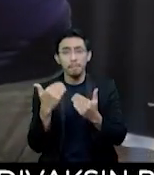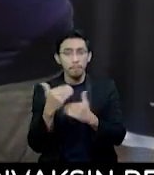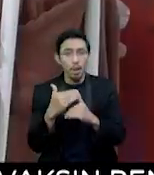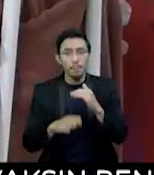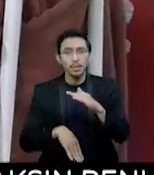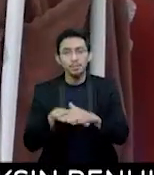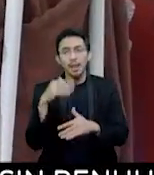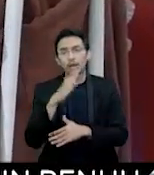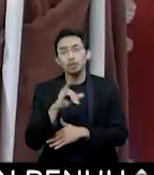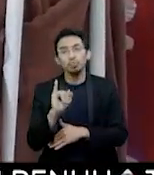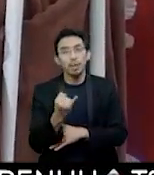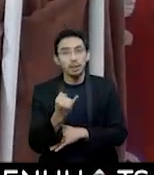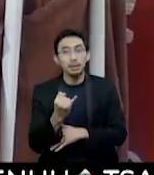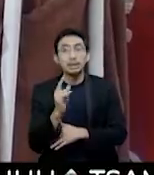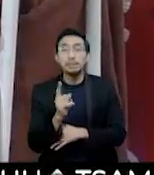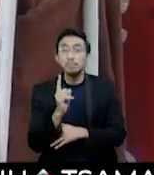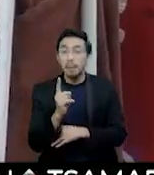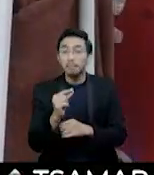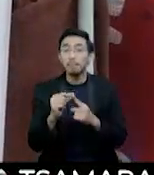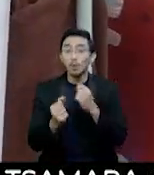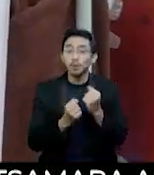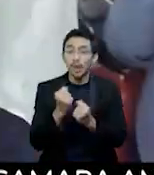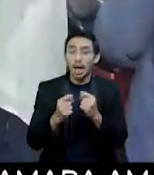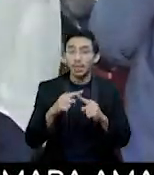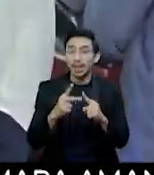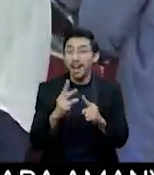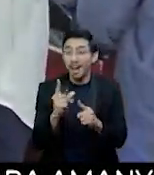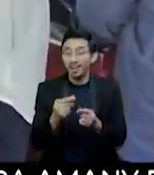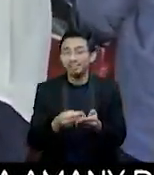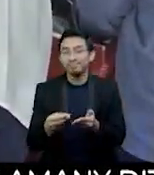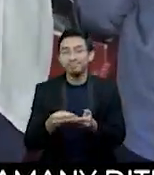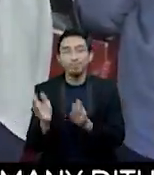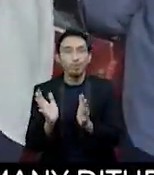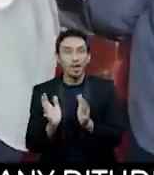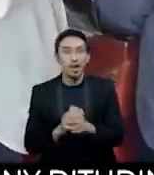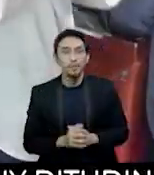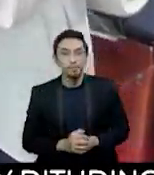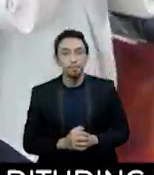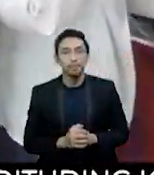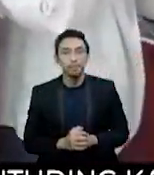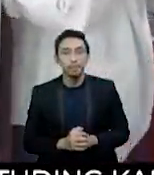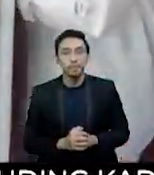setelah banyak perusahaan memberikan THR ke karyawan. Dari Medan, Sumatera Utara, Ahmad Ridwan Nasution, iNews melaporkan.